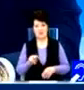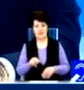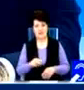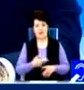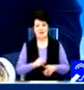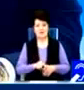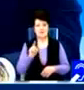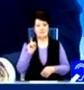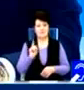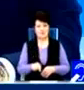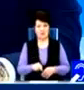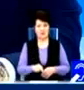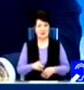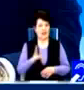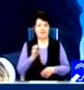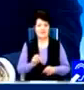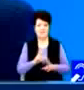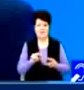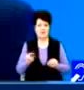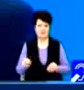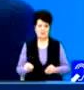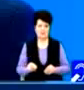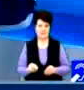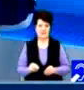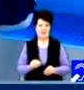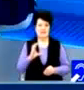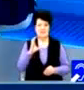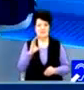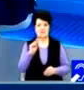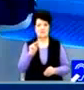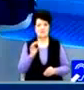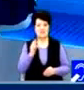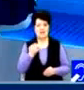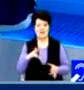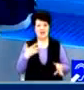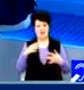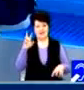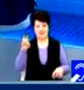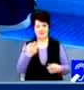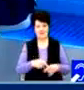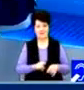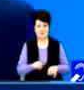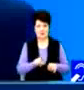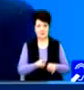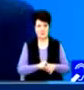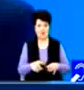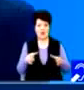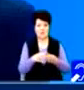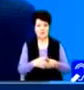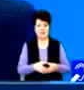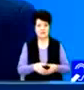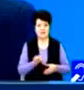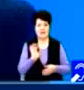cea cea mai cel mai nefericit scenariu și cea mai proastă soluție am mai spus și cu alte ocazii după această campanie este absolut